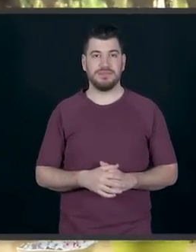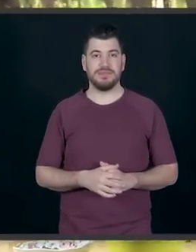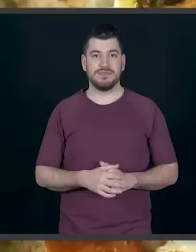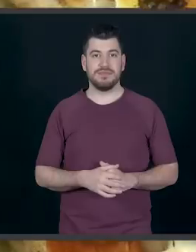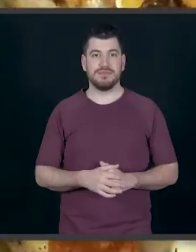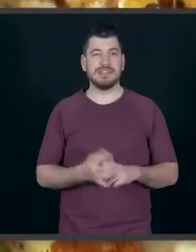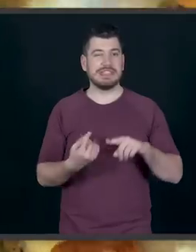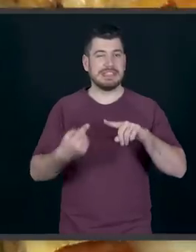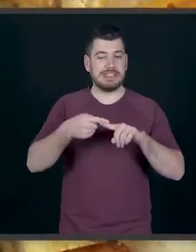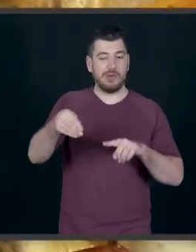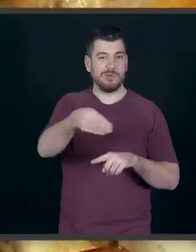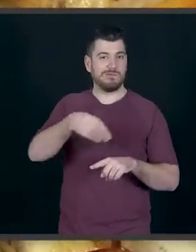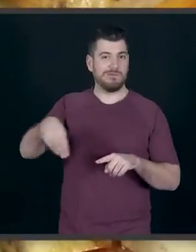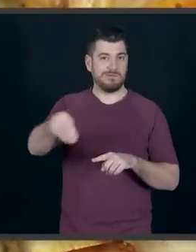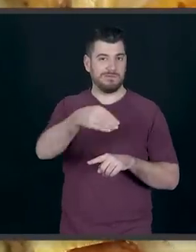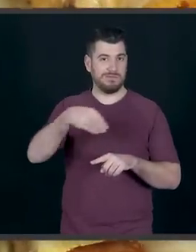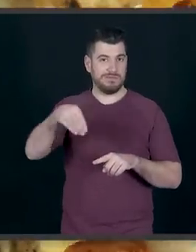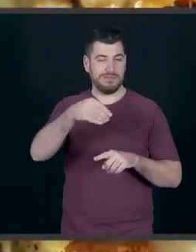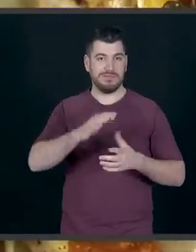Και λίγο extra dressing.